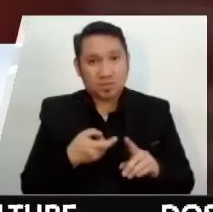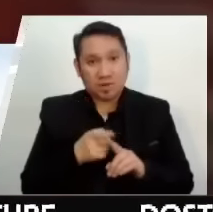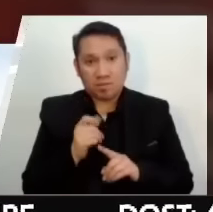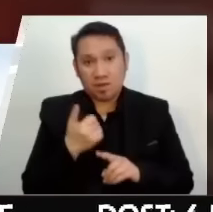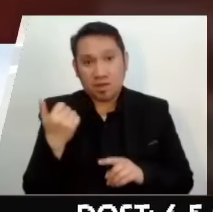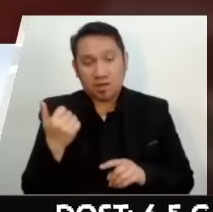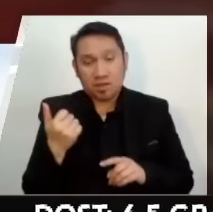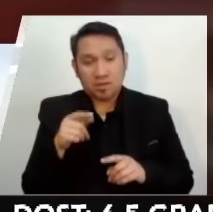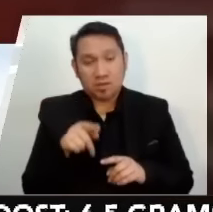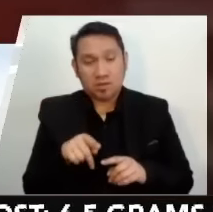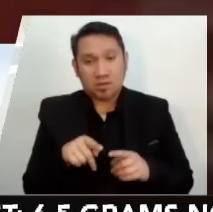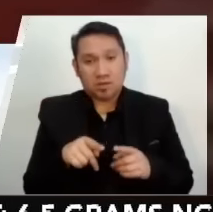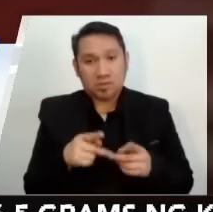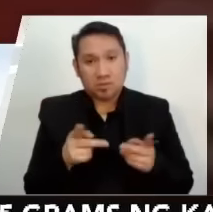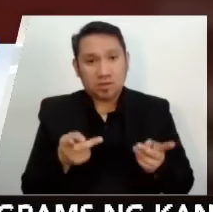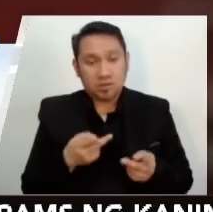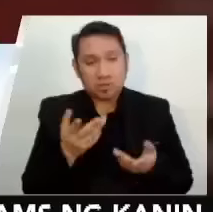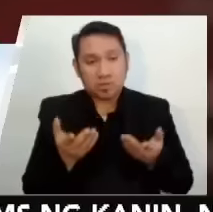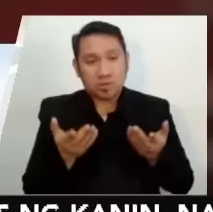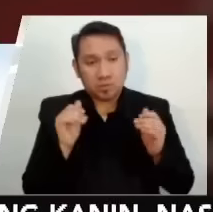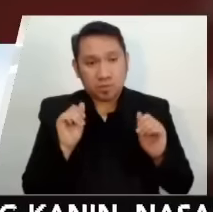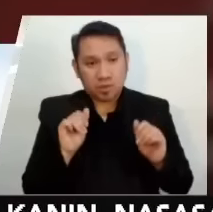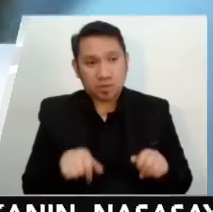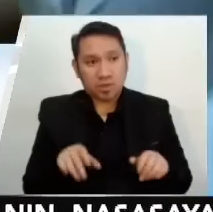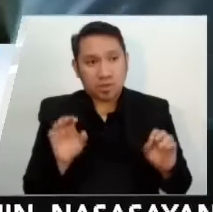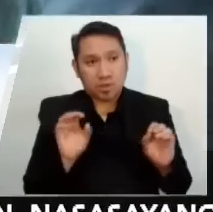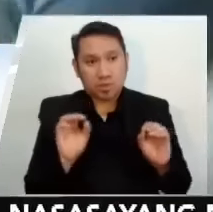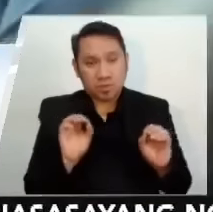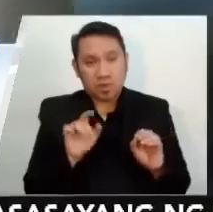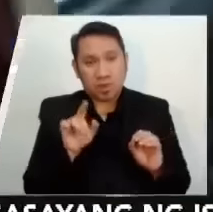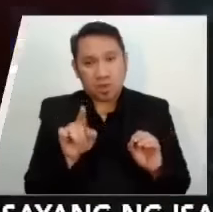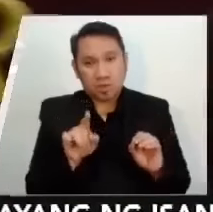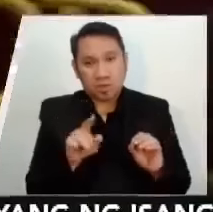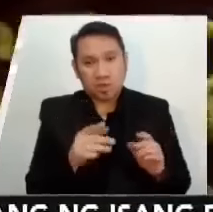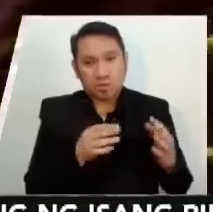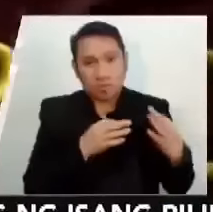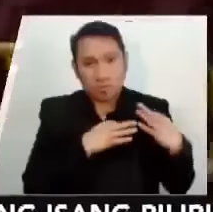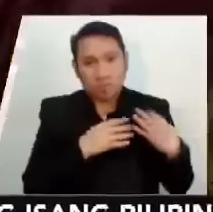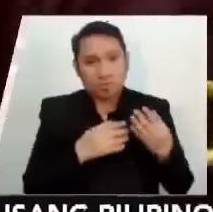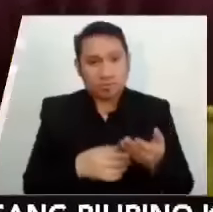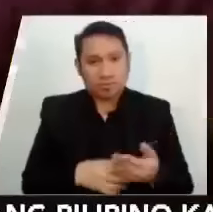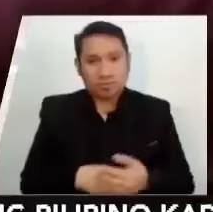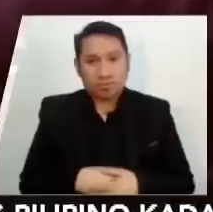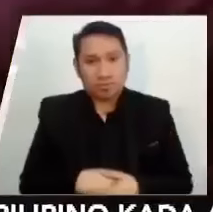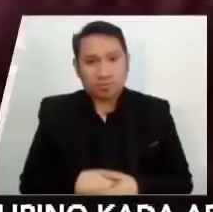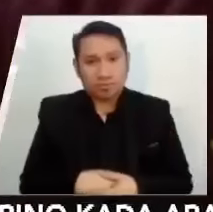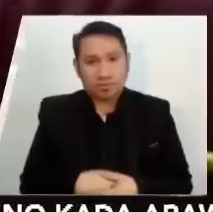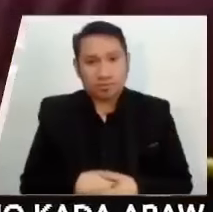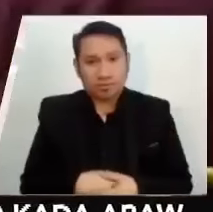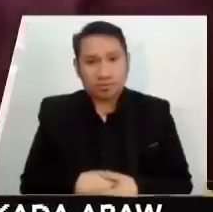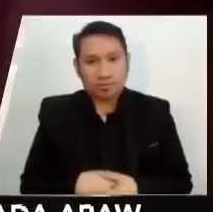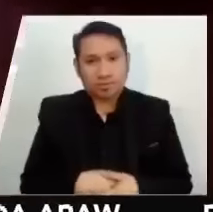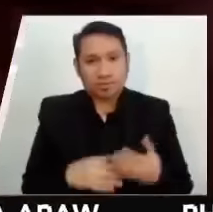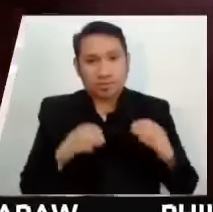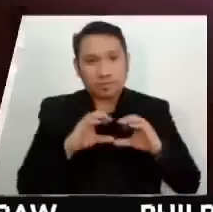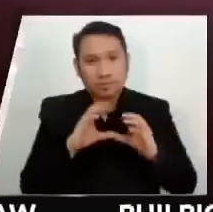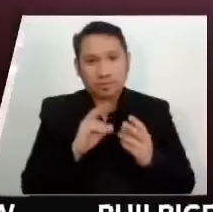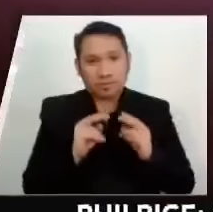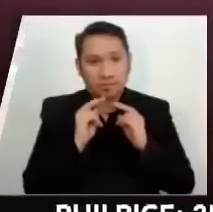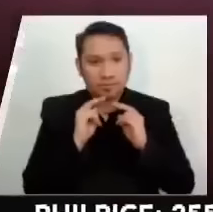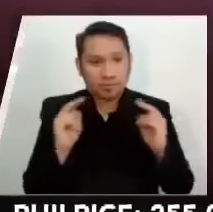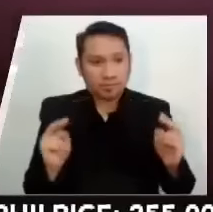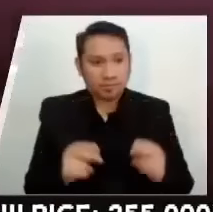kaya't kumpiyansa silang mapapatunayang wala talagang sala si Neri. Ito ang unang balita. Rafi Tima para sa GMA Integrated